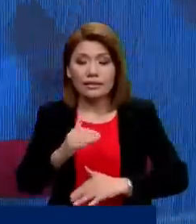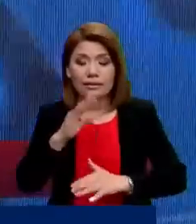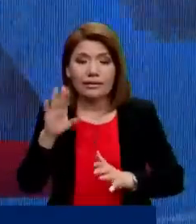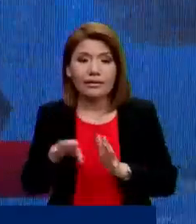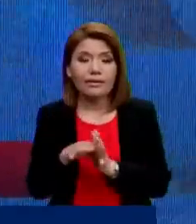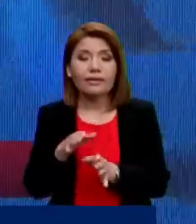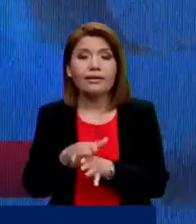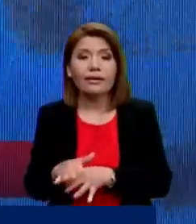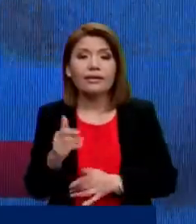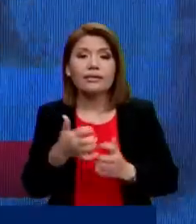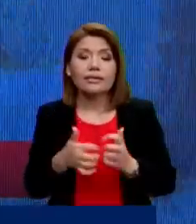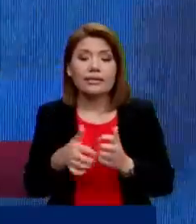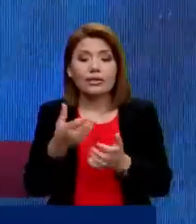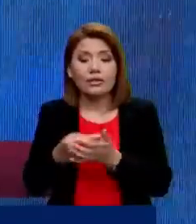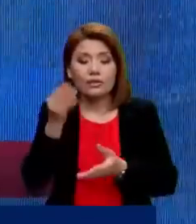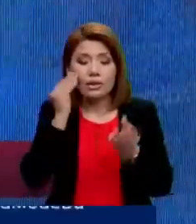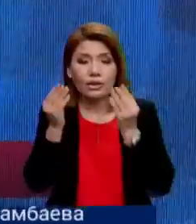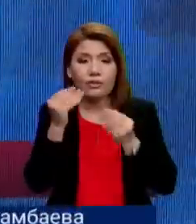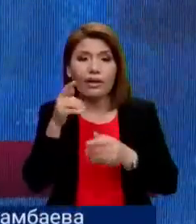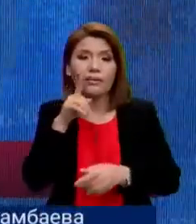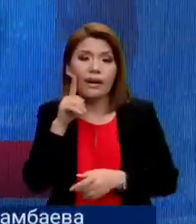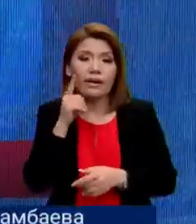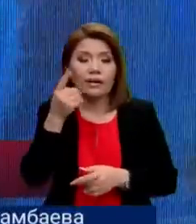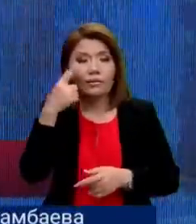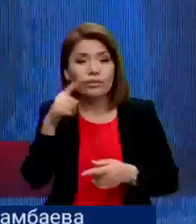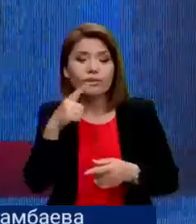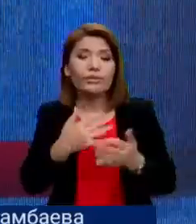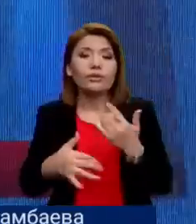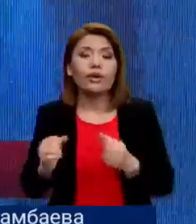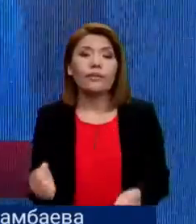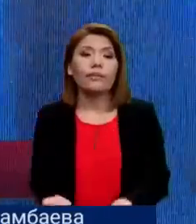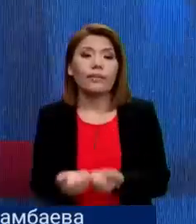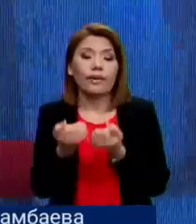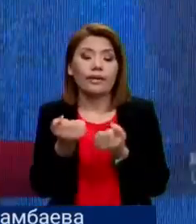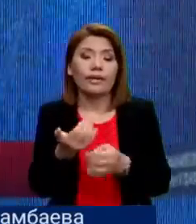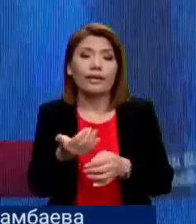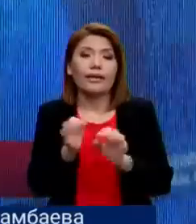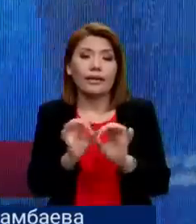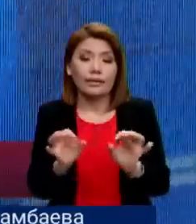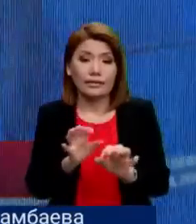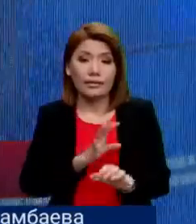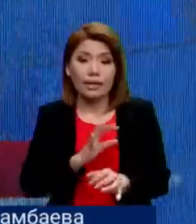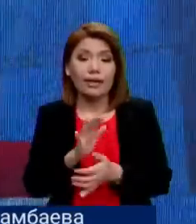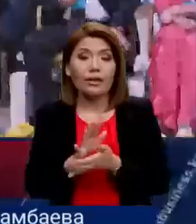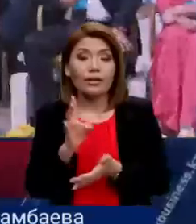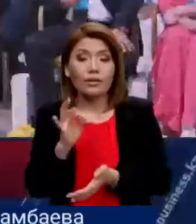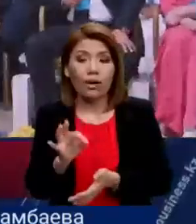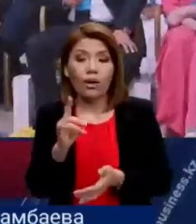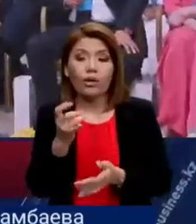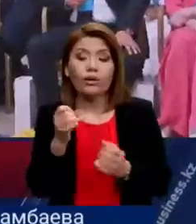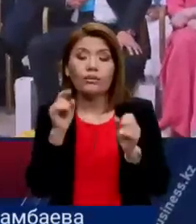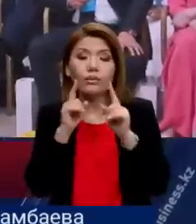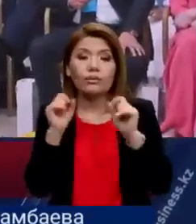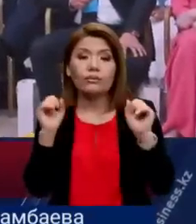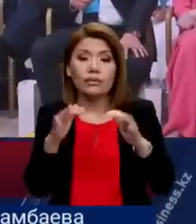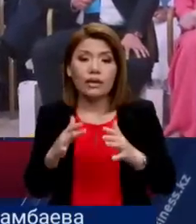орта буынның тәжірибесін ескереміз және жастардың тың идеяларын қолдаймыз деді Тоқаев алғы сөзінде. Алайда Ұлытаудағы құрылтайда